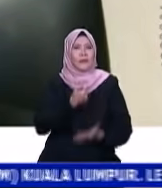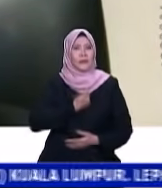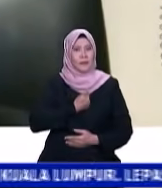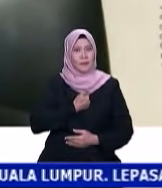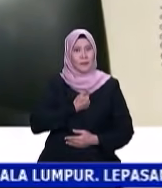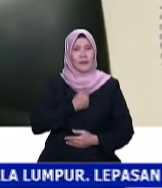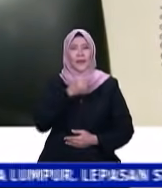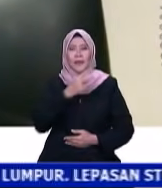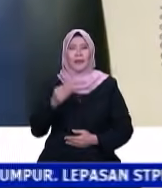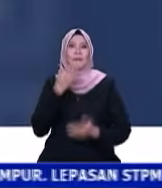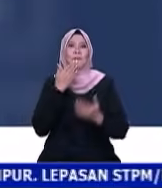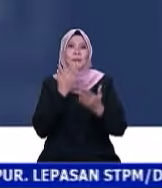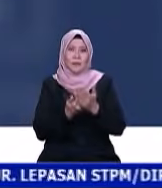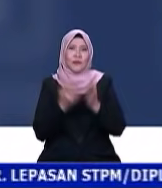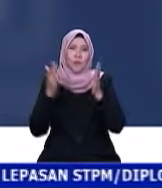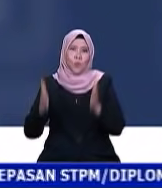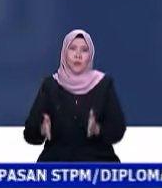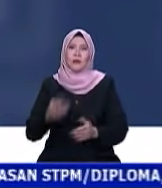juga kebaikan perokok juga.